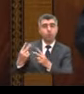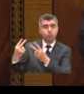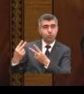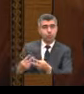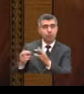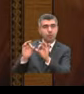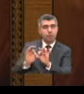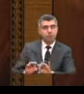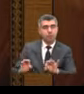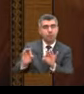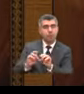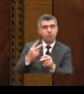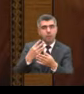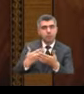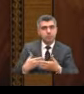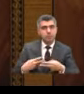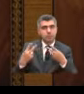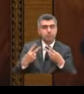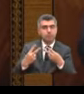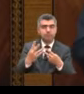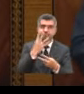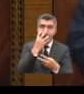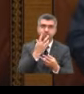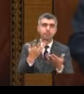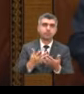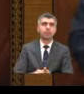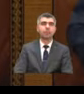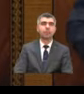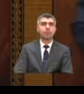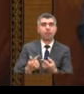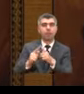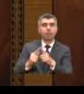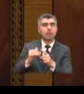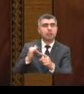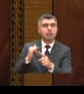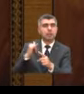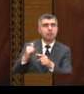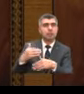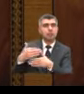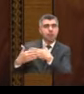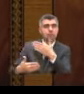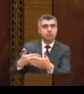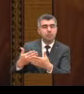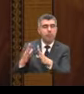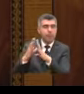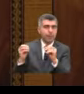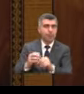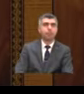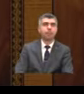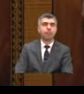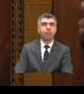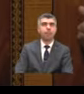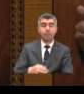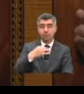تبان إلى الوجود، ولكن للأسف امتد الغياب. فسيدة الوزيرة تتحدثوا على